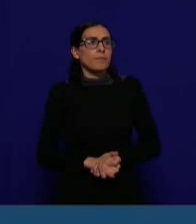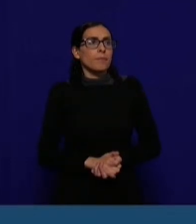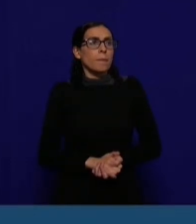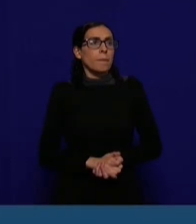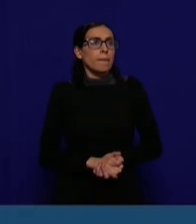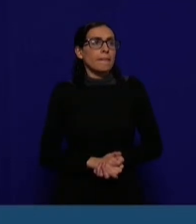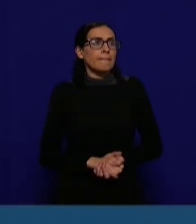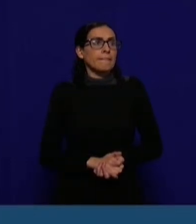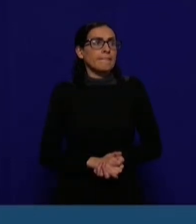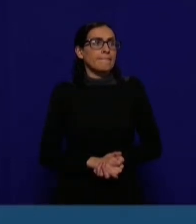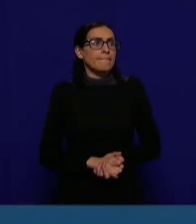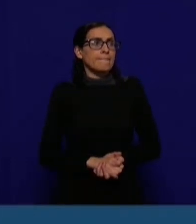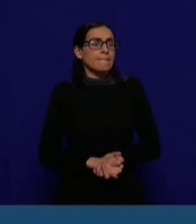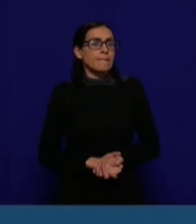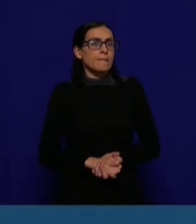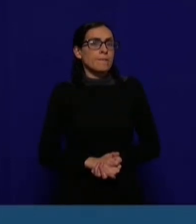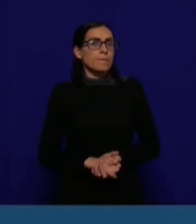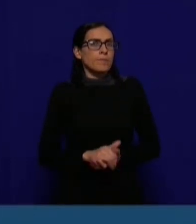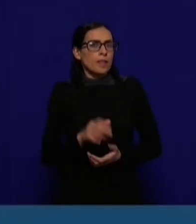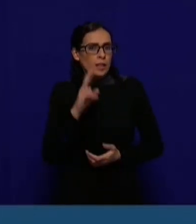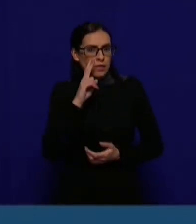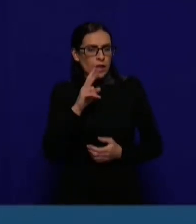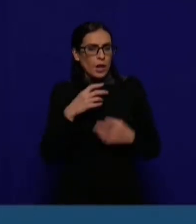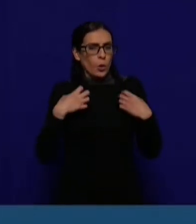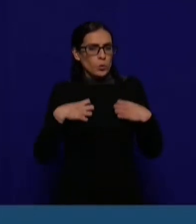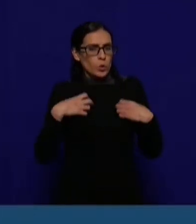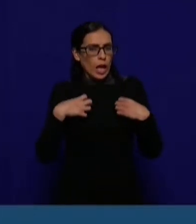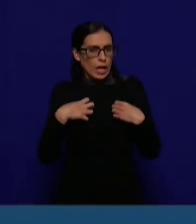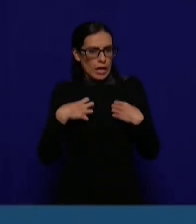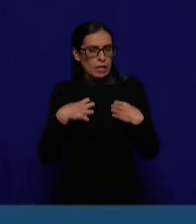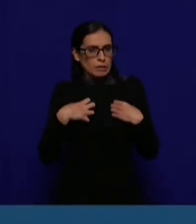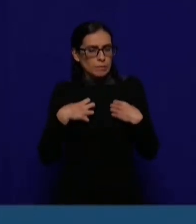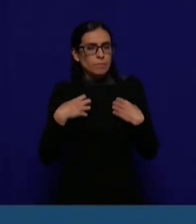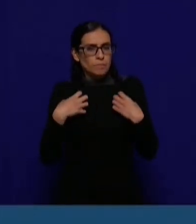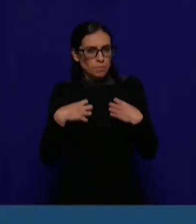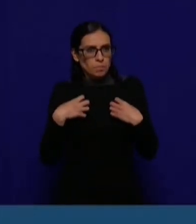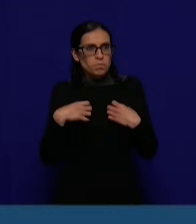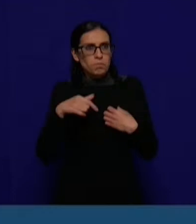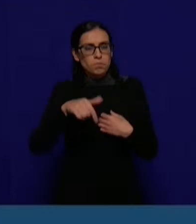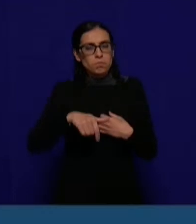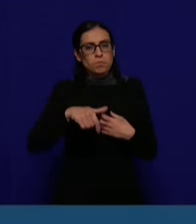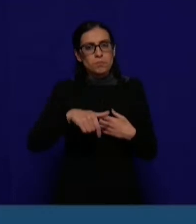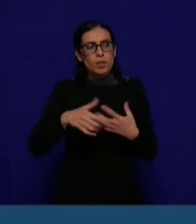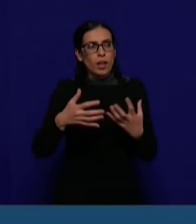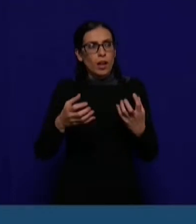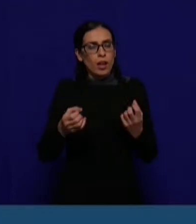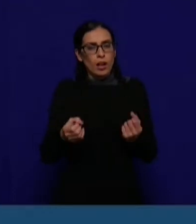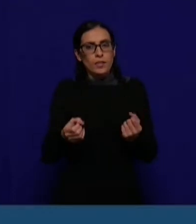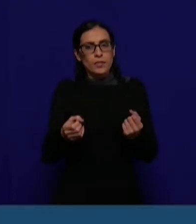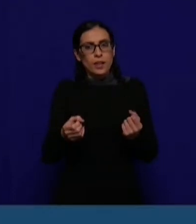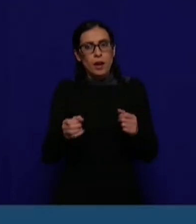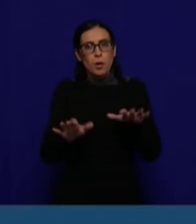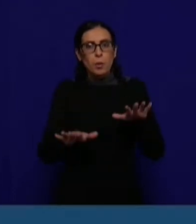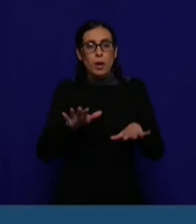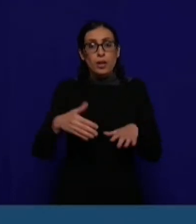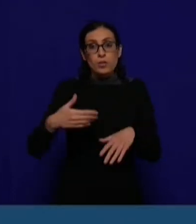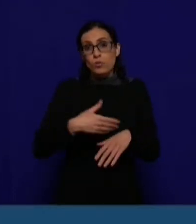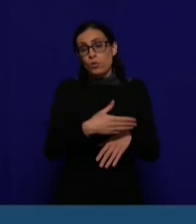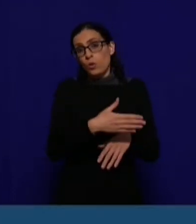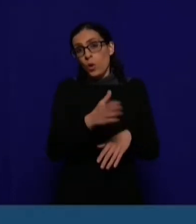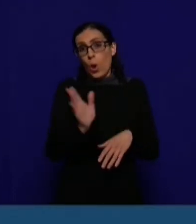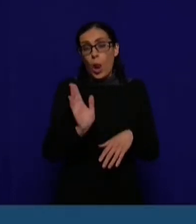lejn l-iskejjel, rajna li issa l-iskejjel aħna għandna l-maġġor parti tal-istaff li